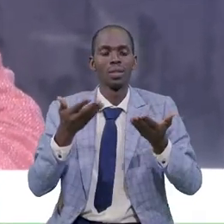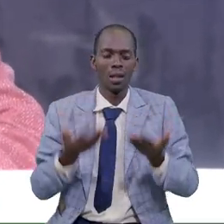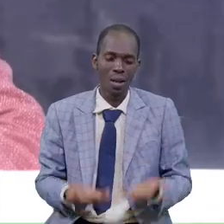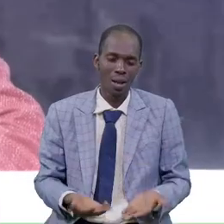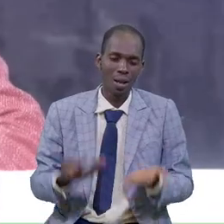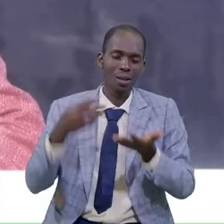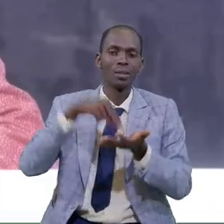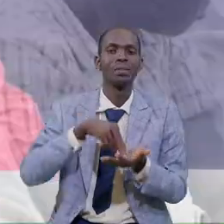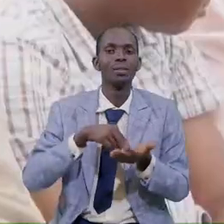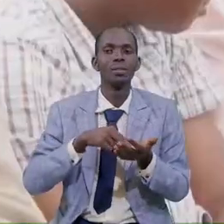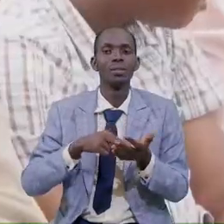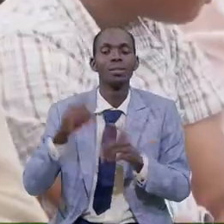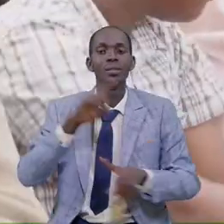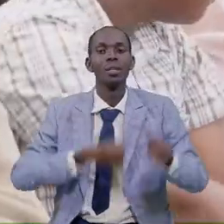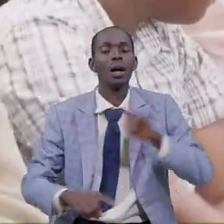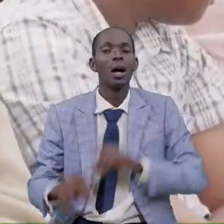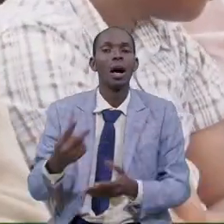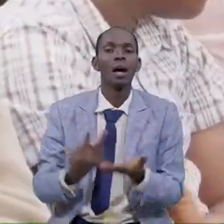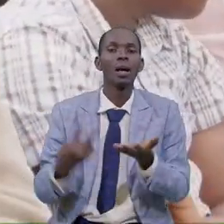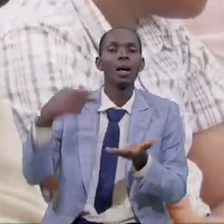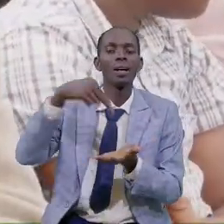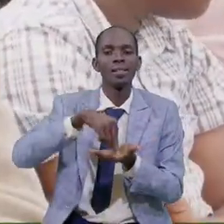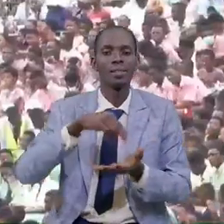Lève-toi! Quelqu'un crie, lève-toi!